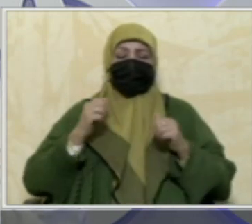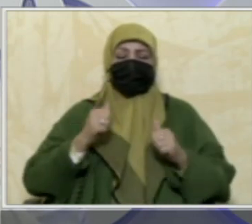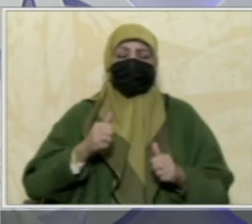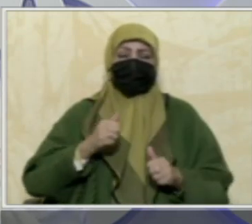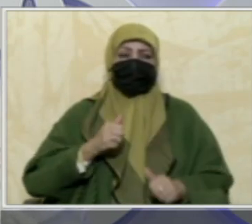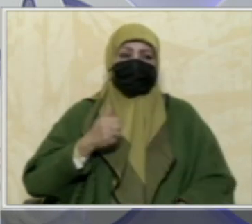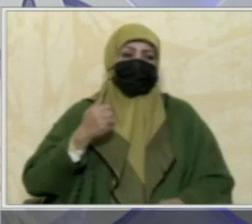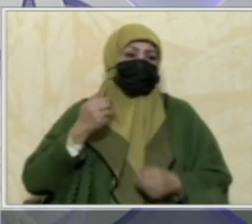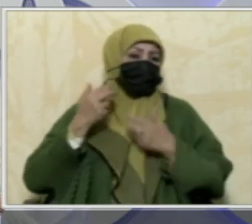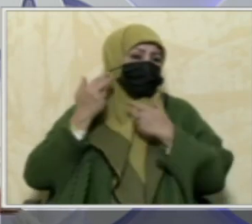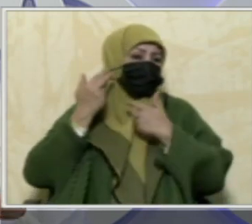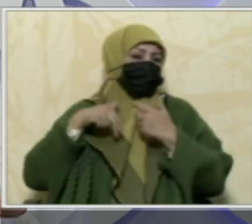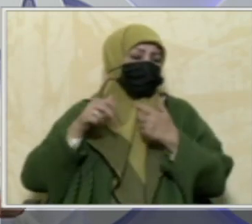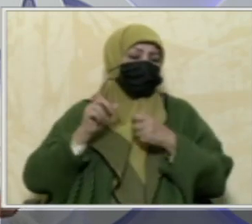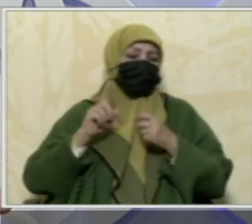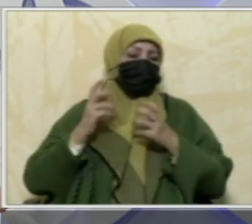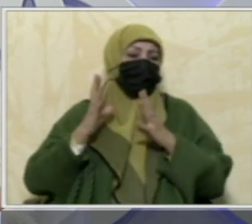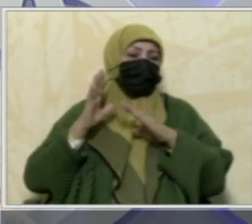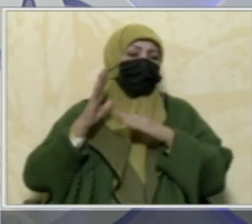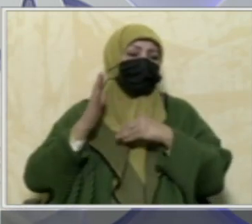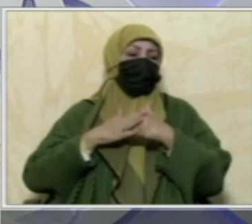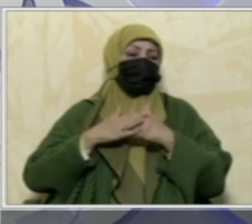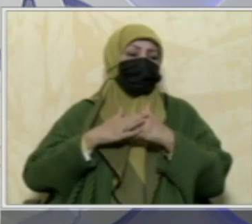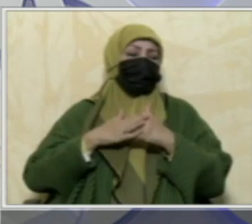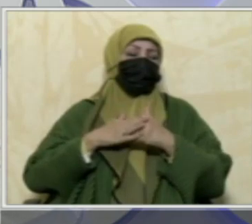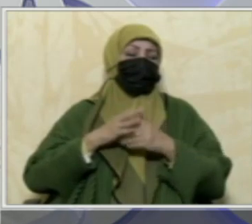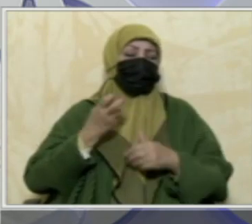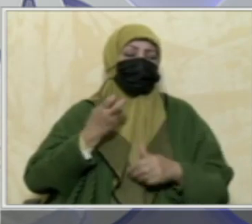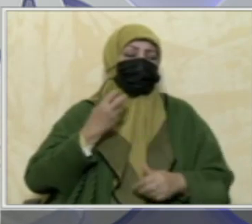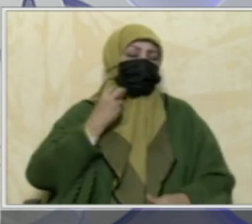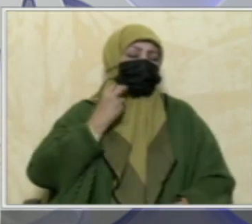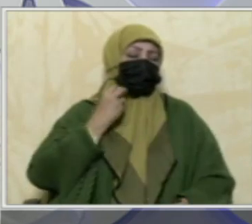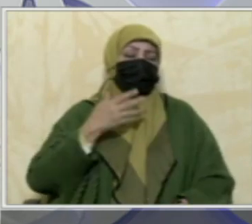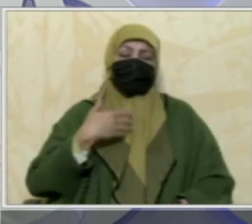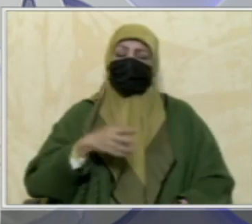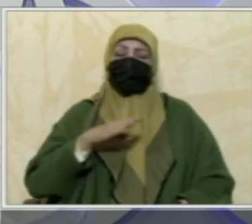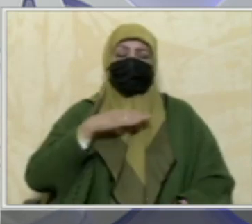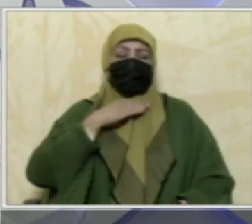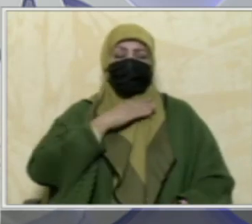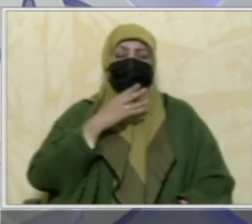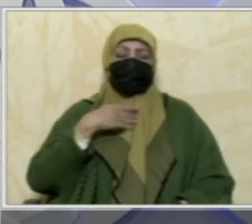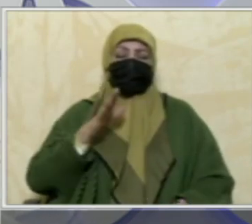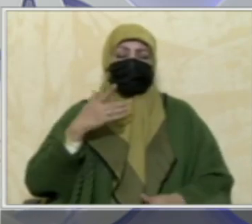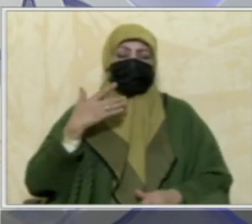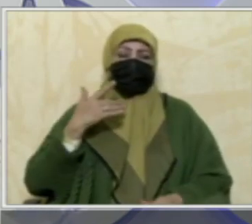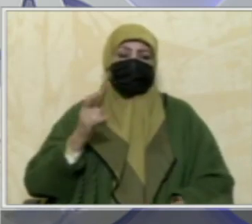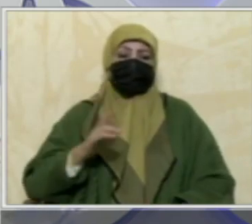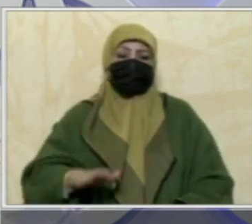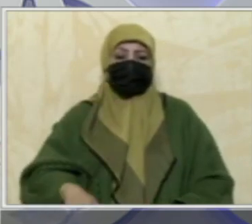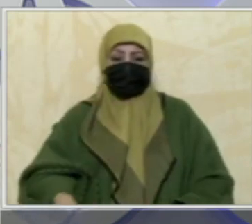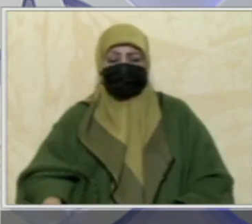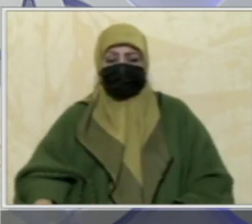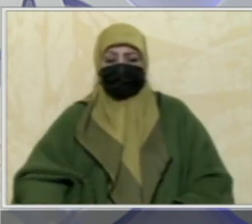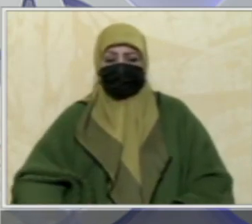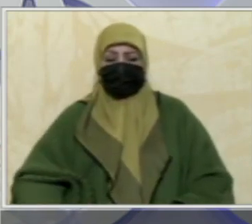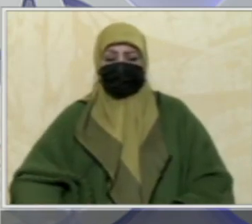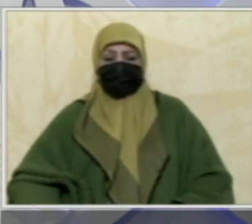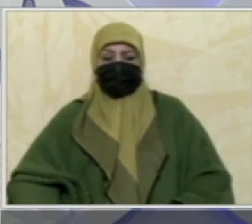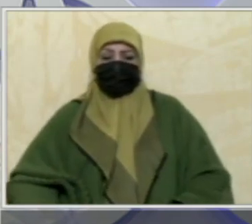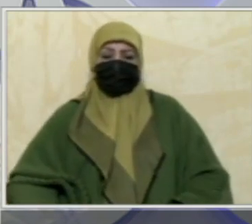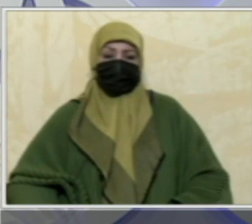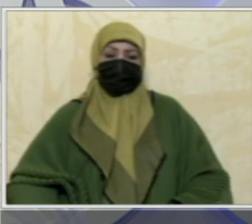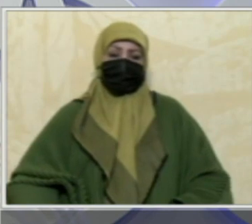كبيرا وجرحا كبيرا ولم تبرا في يوم العيد الناس يسالوا شو حكم يا شيخ اللي اللي